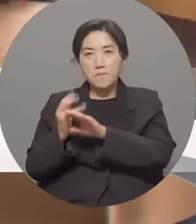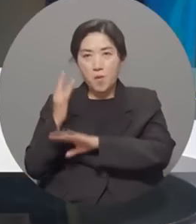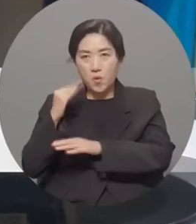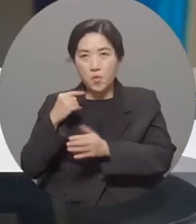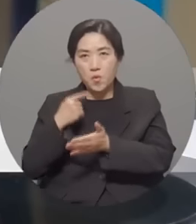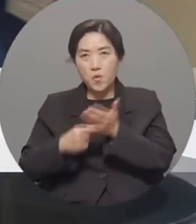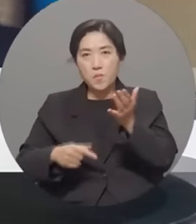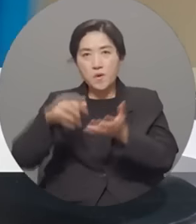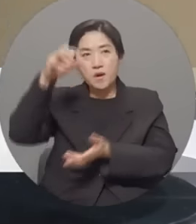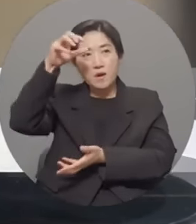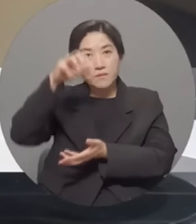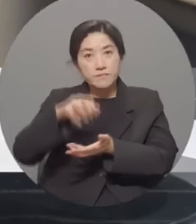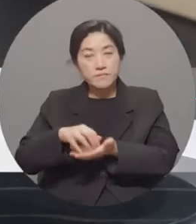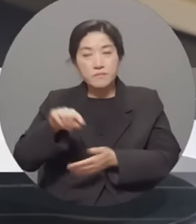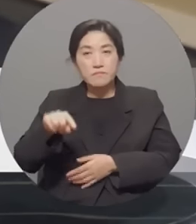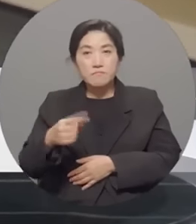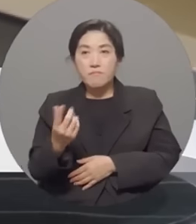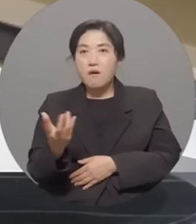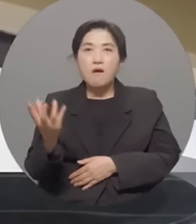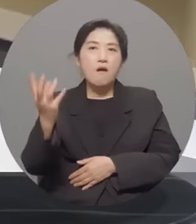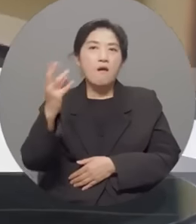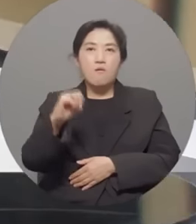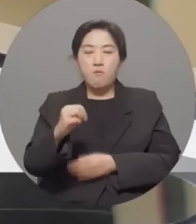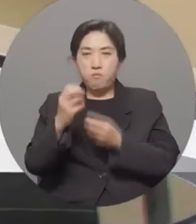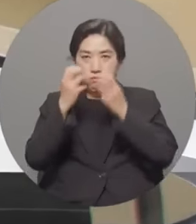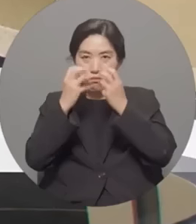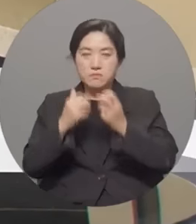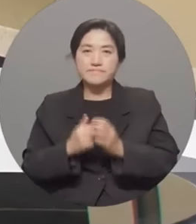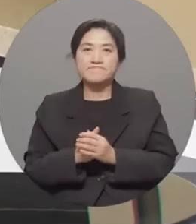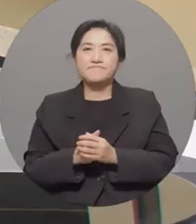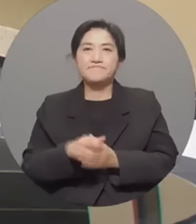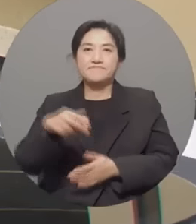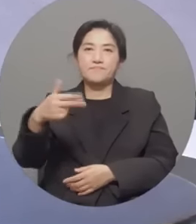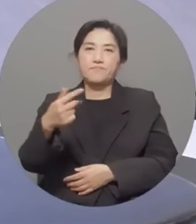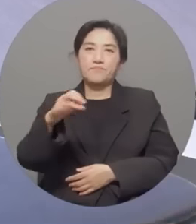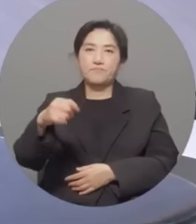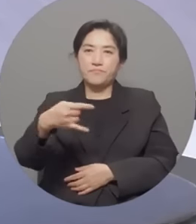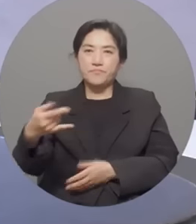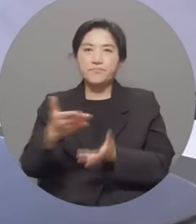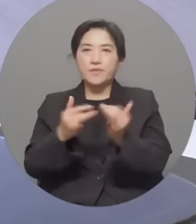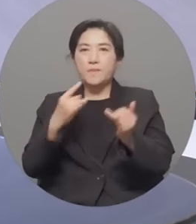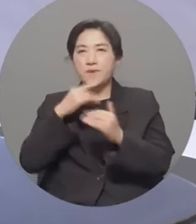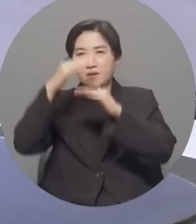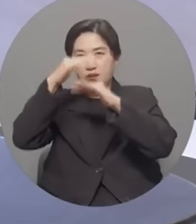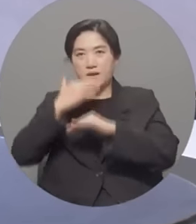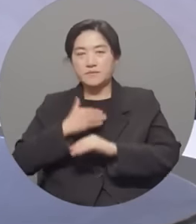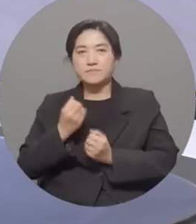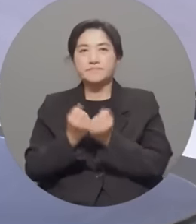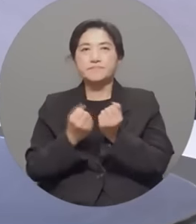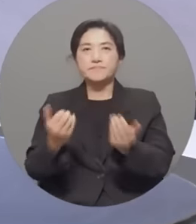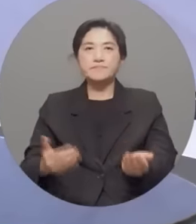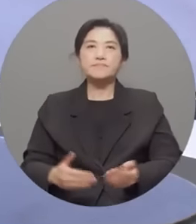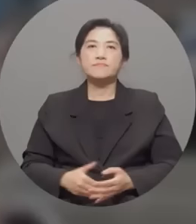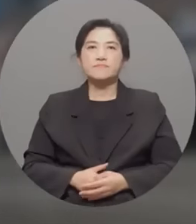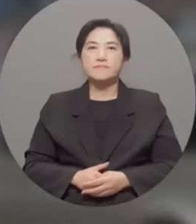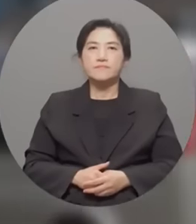300명이 넘고 피해 규모는 100억 원에 육박하고 있습니다. 조민희 기자가 단독 취재했습니다.